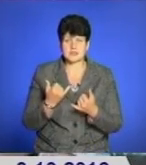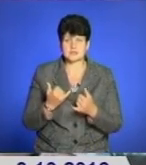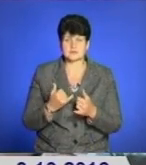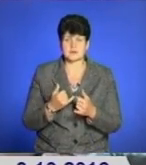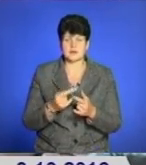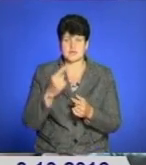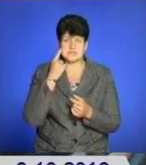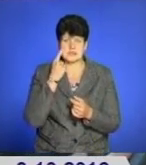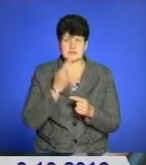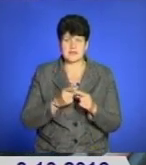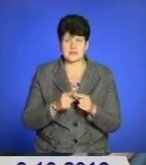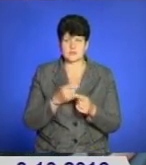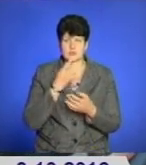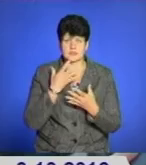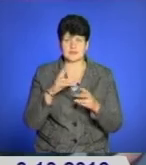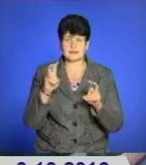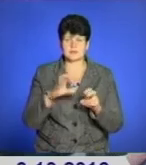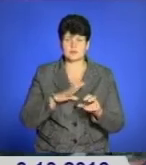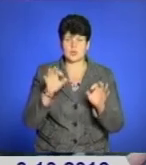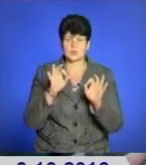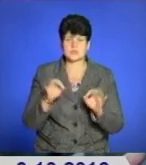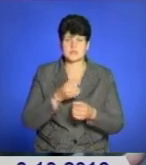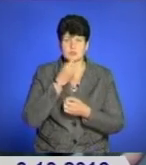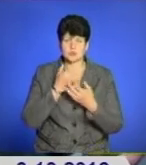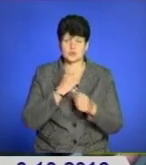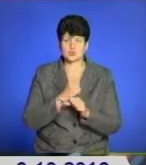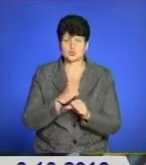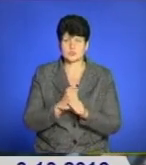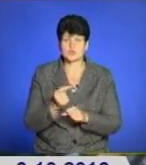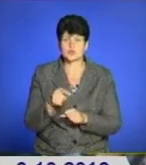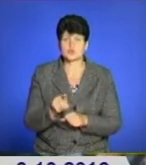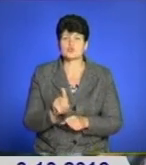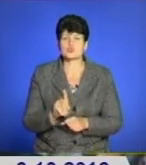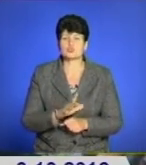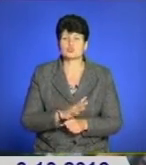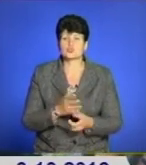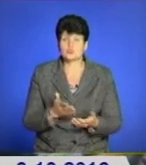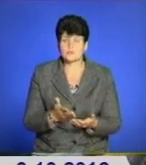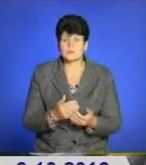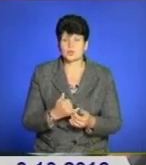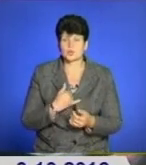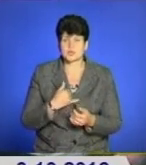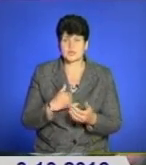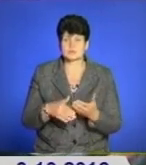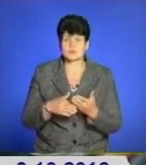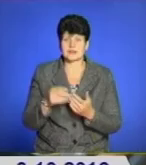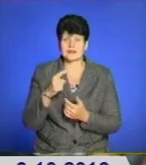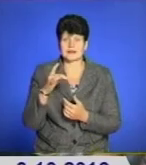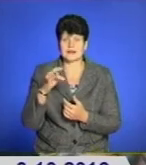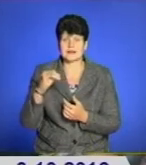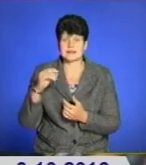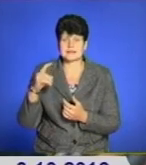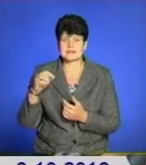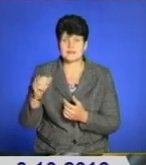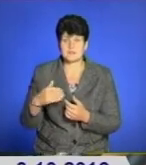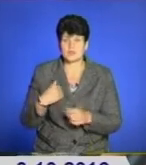просто оценивать эти букеты. Тема у нас была «Осенние букеты». Зробила из того, что было. Ну, у нас спонсорські хризантеми, тому ми робили